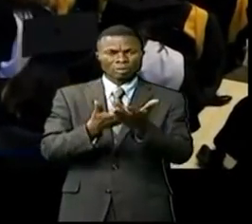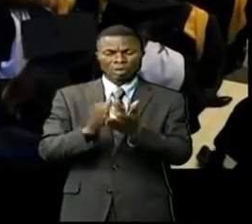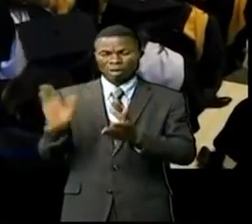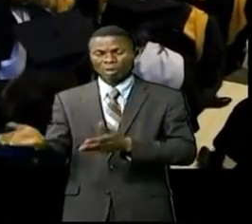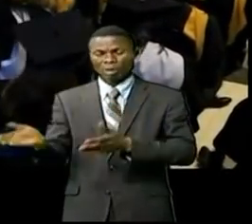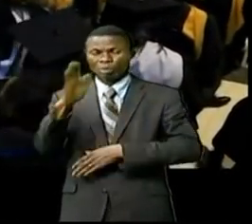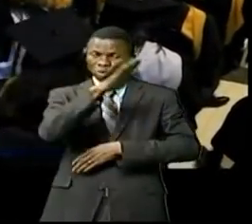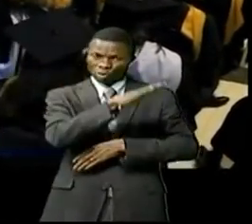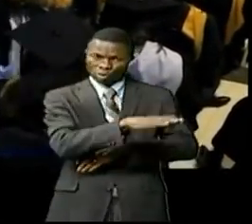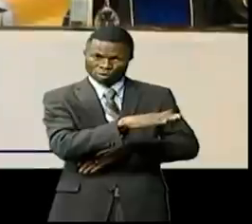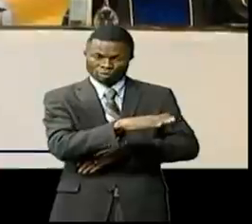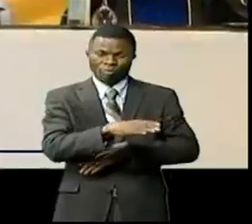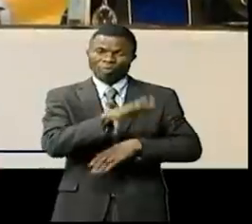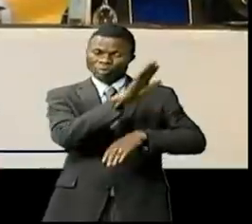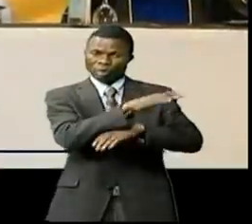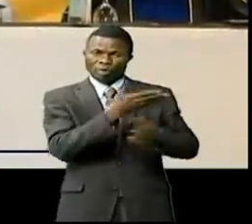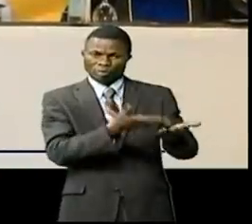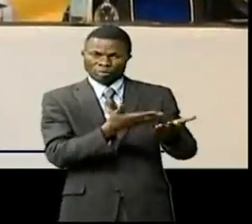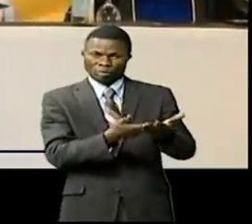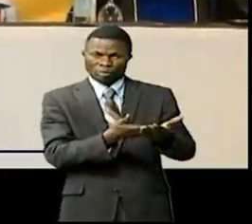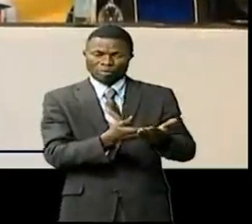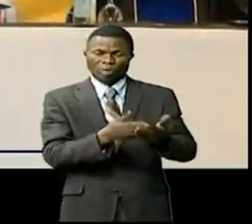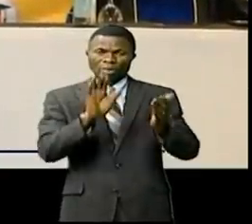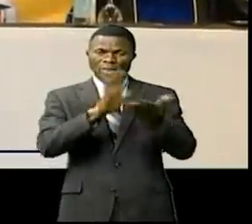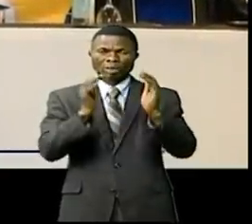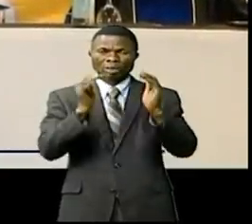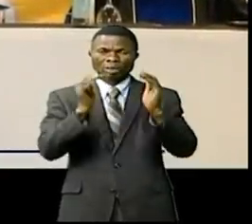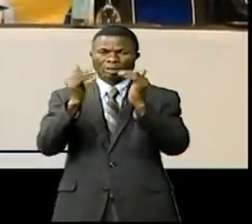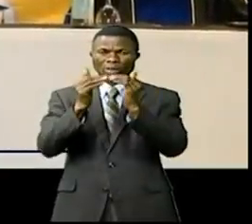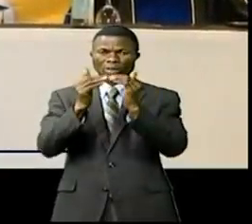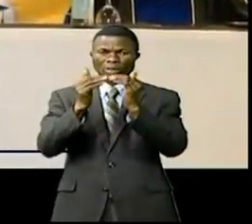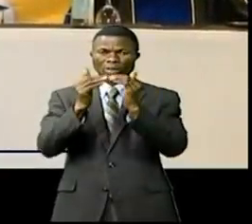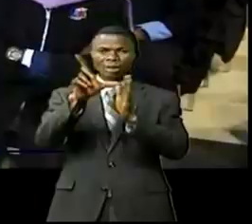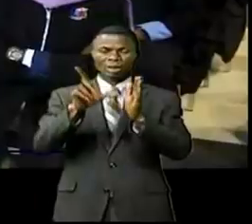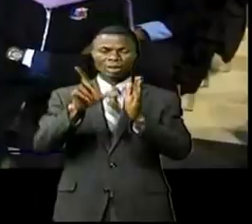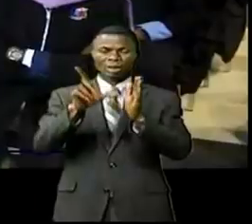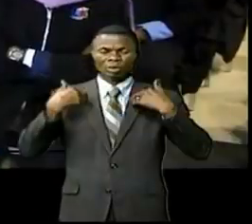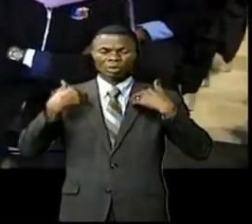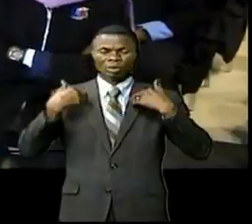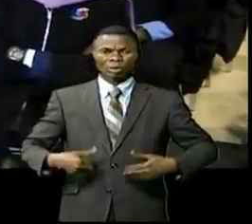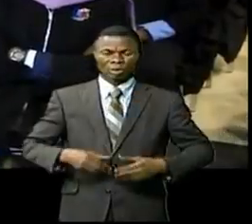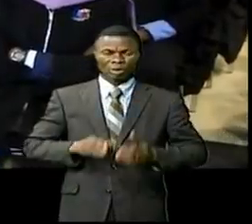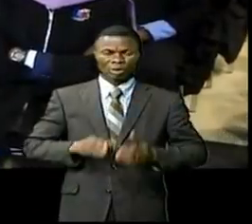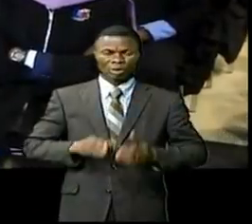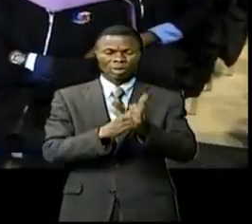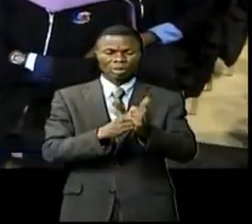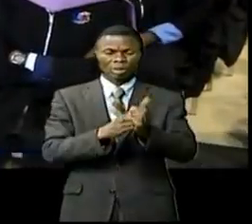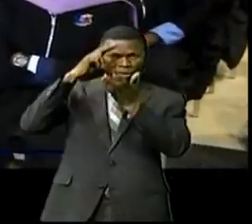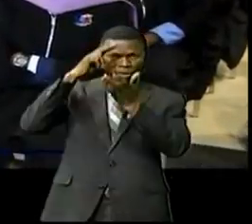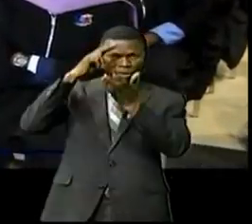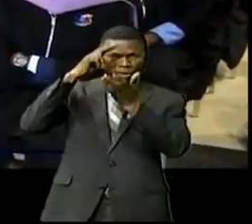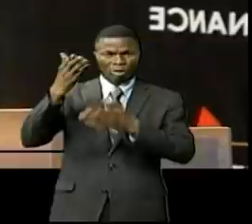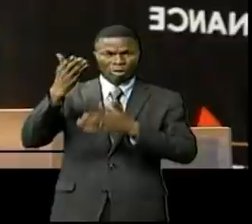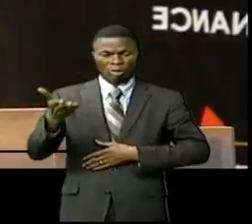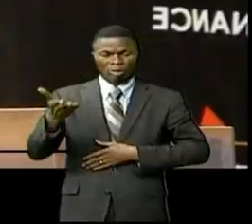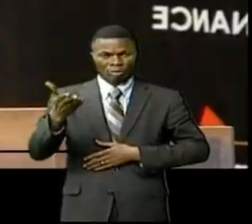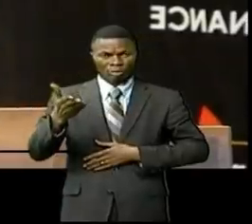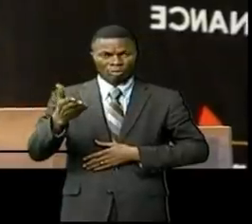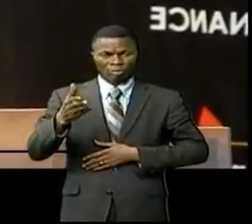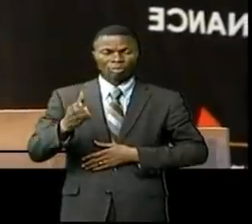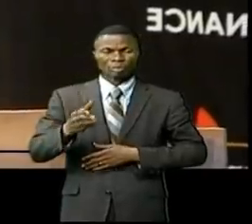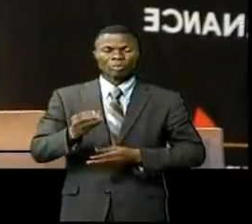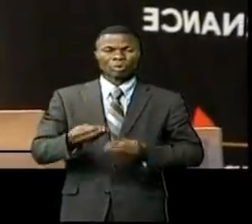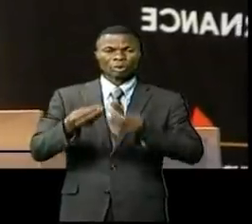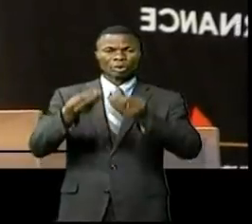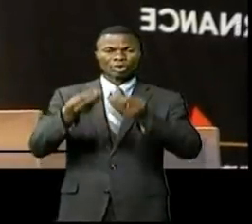c'est celle de l'après-midi, pour se conformer aux consignes sanitaires. Leadership Academia University déverse sur